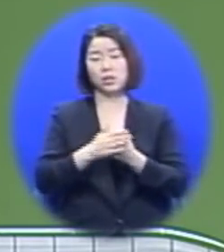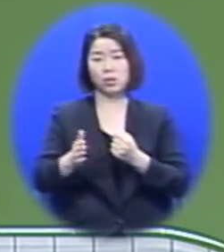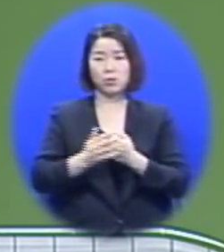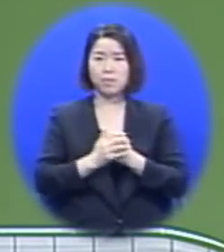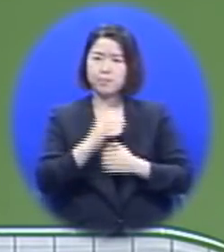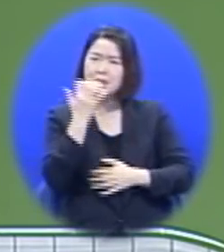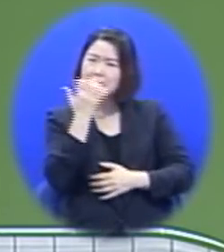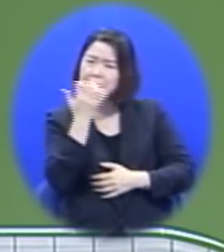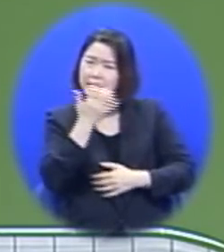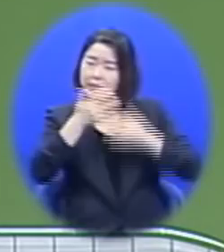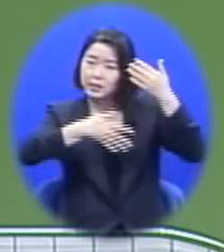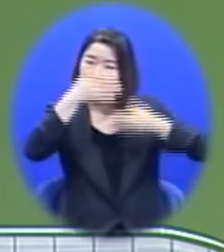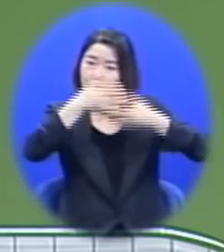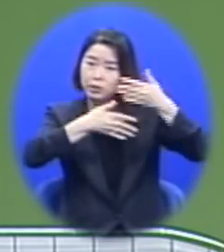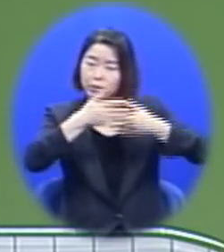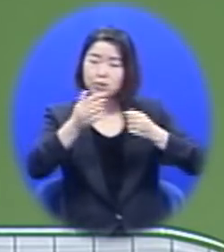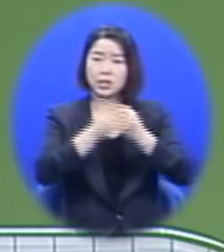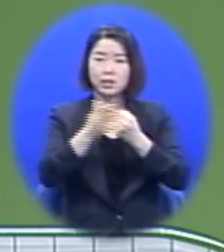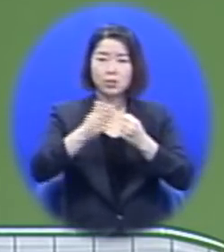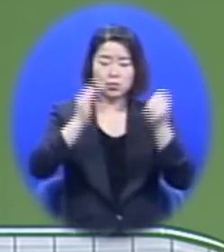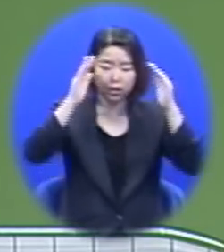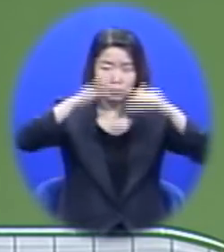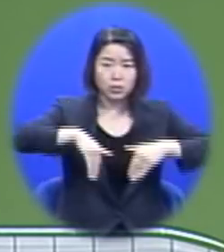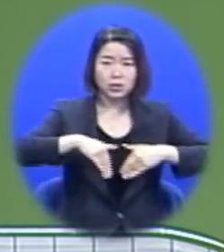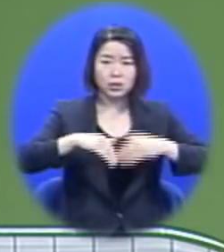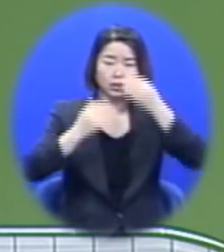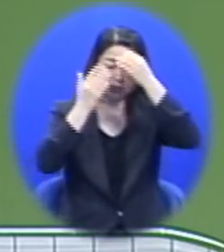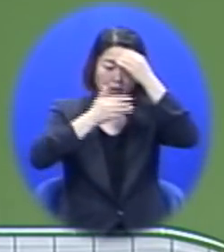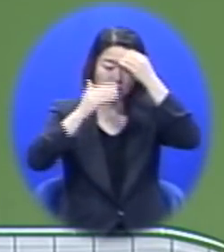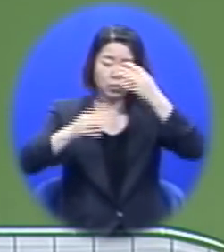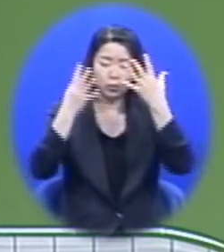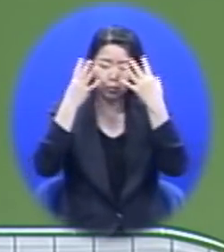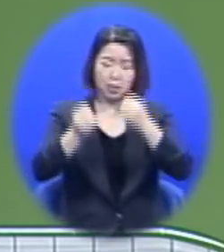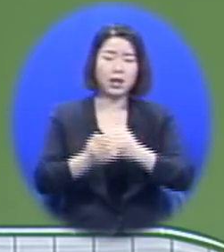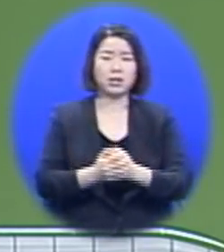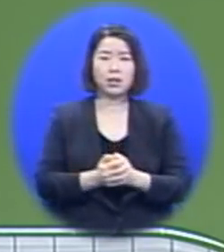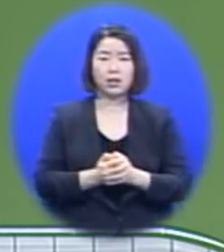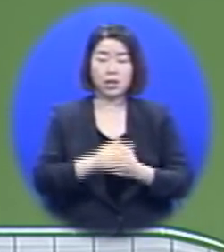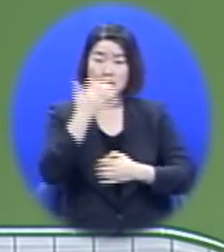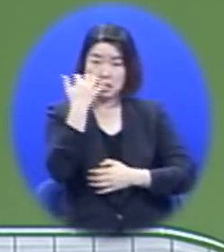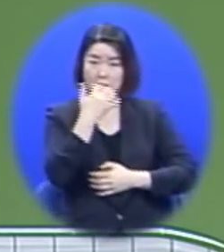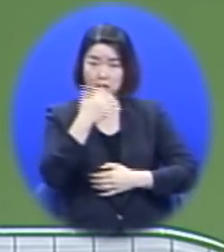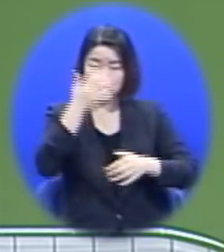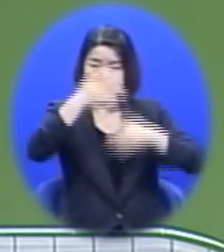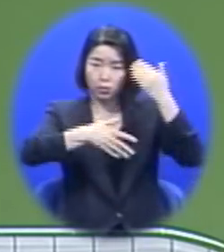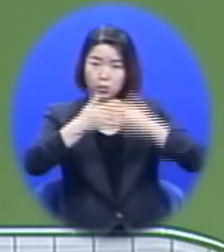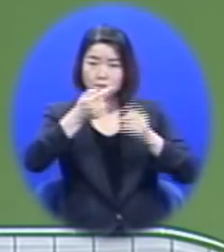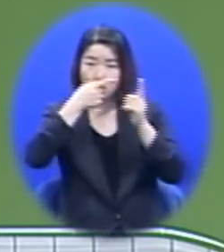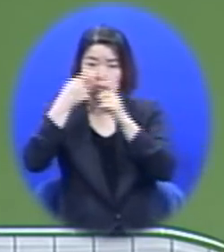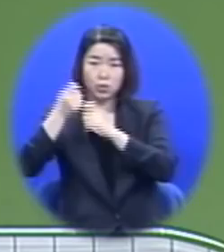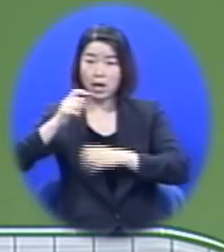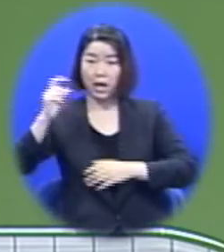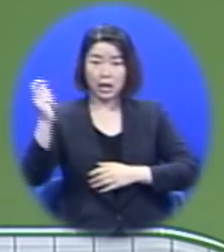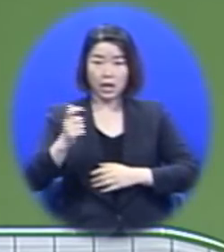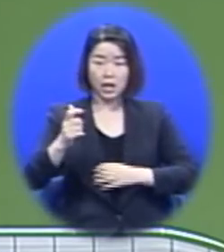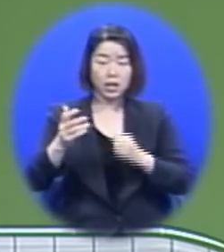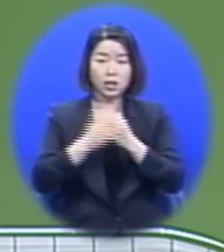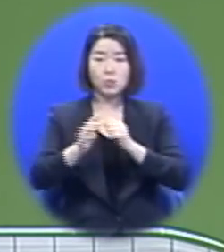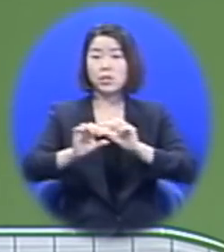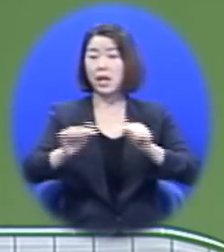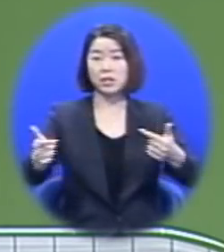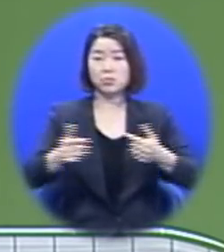음란한 동영상 때문에 무너지는 성도들이 많습니다. 음란한 동영상의 유혹이 강해서 그런 게